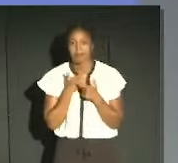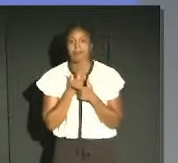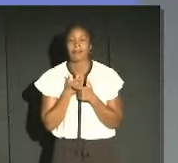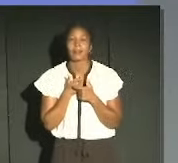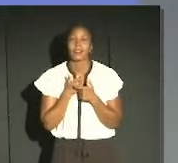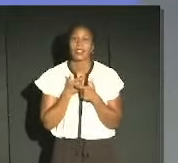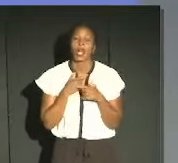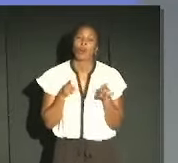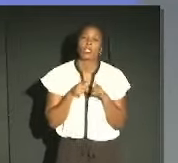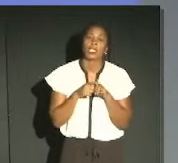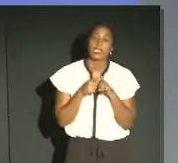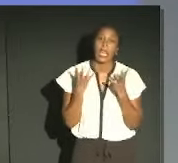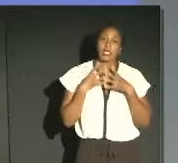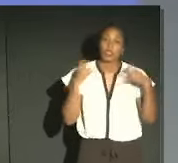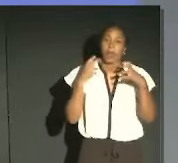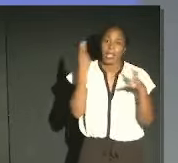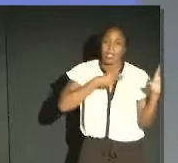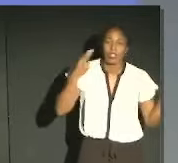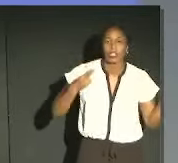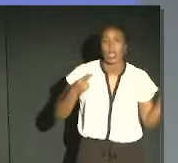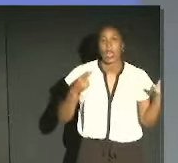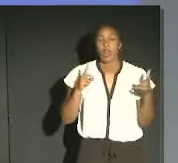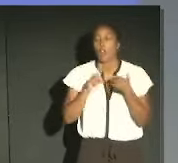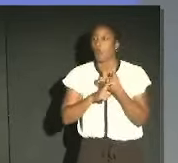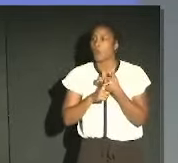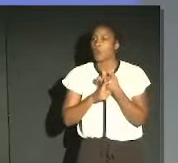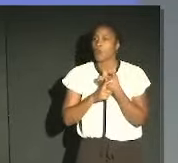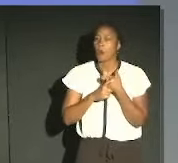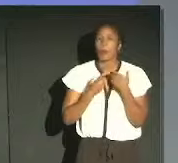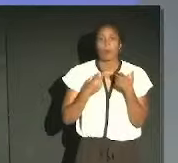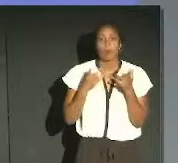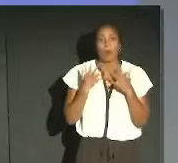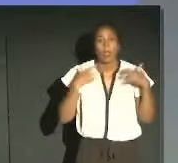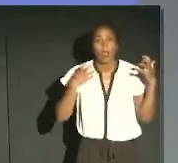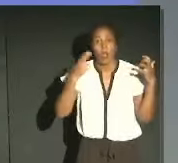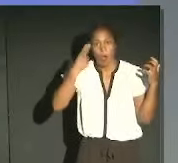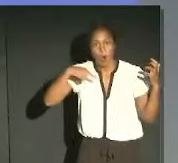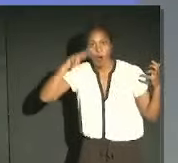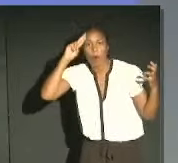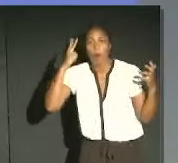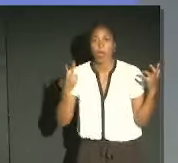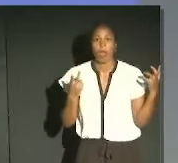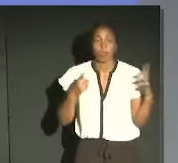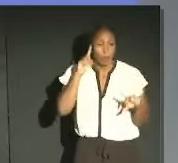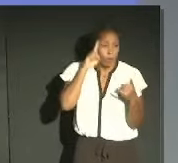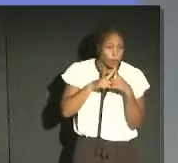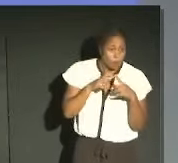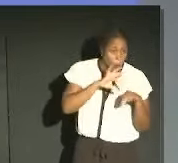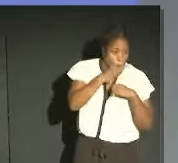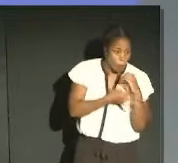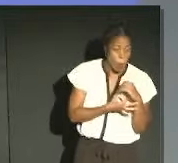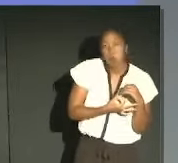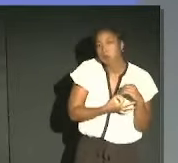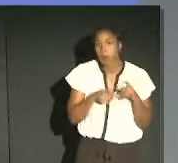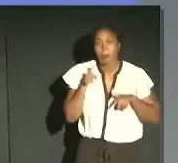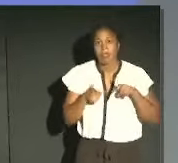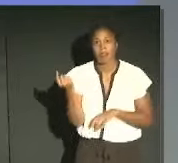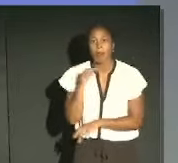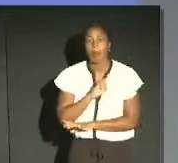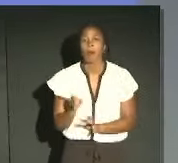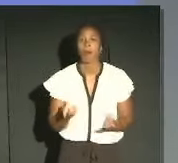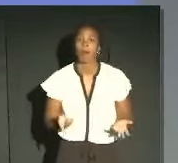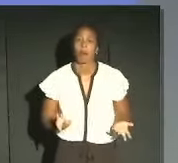l'Assemblée nationale mais aussi au Parlement européen se désertifier dès qu'il s'agit des outres comme si ça n'intéressait aucun de nos élus et